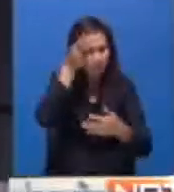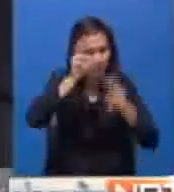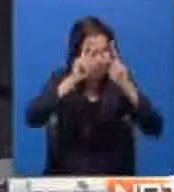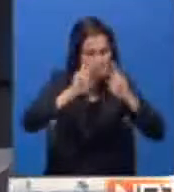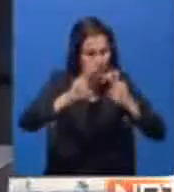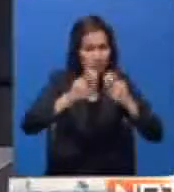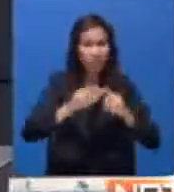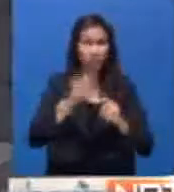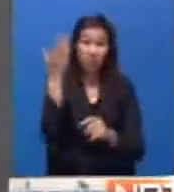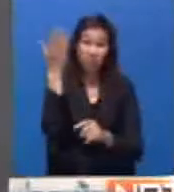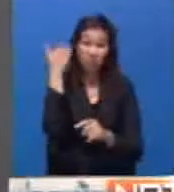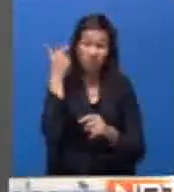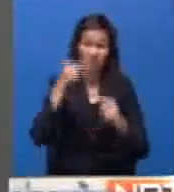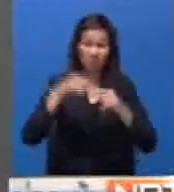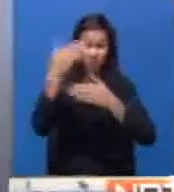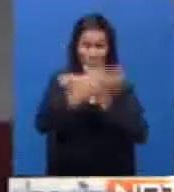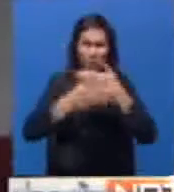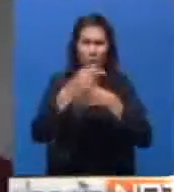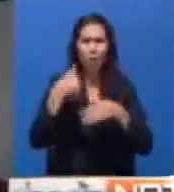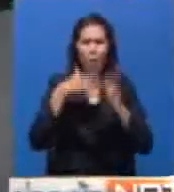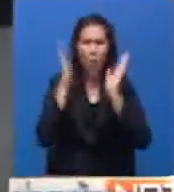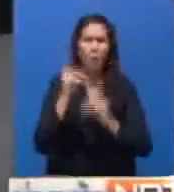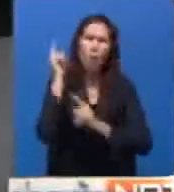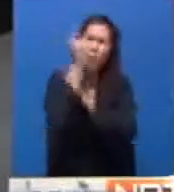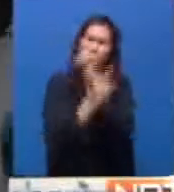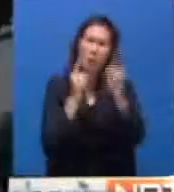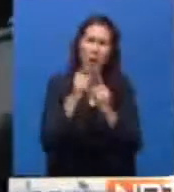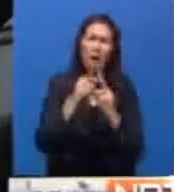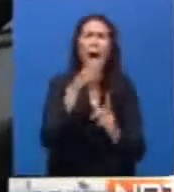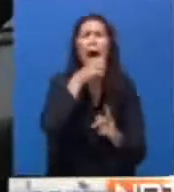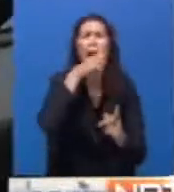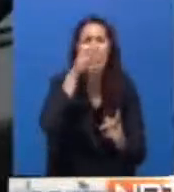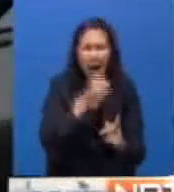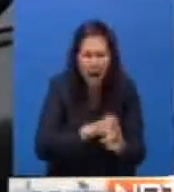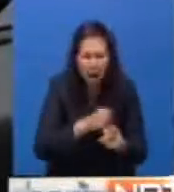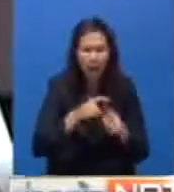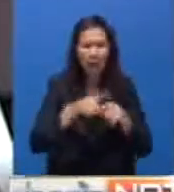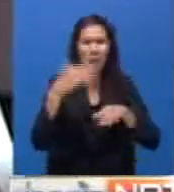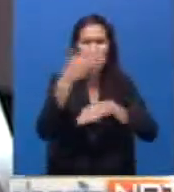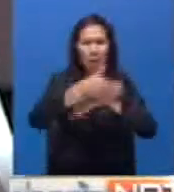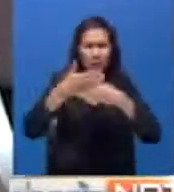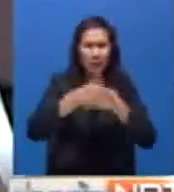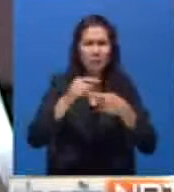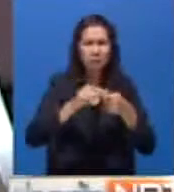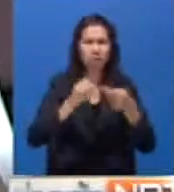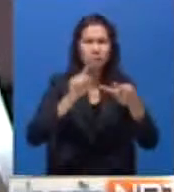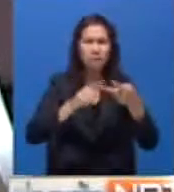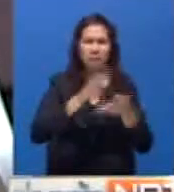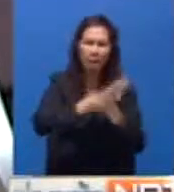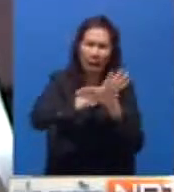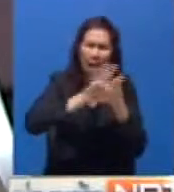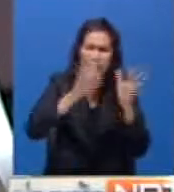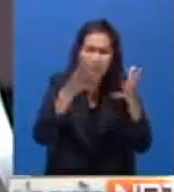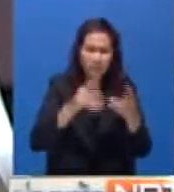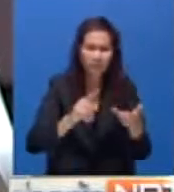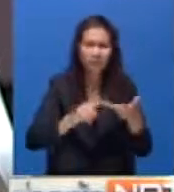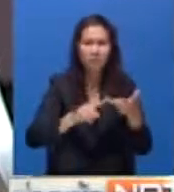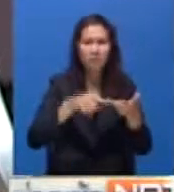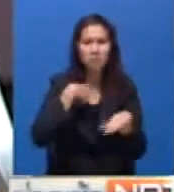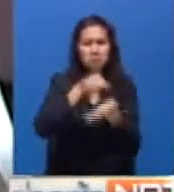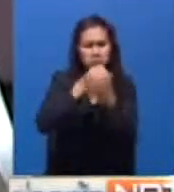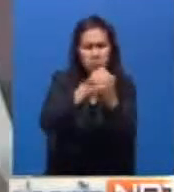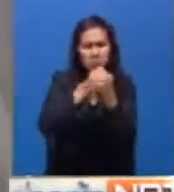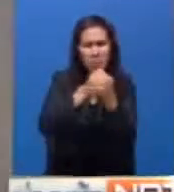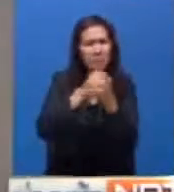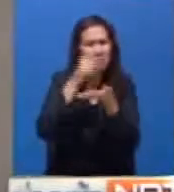ะที่ผ่านมาการรถไฟไม่เพียงแต่ถูกวิจารณ์ในเรื่องความเก่าของขบวนตู้รถไฟความไม่สะอาดและการบริการที่ต้องยกระ